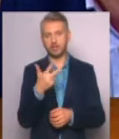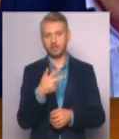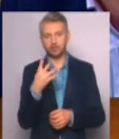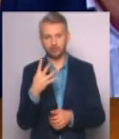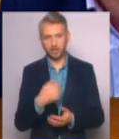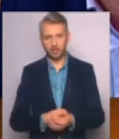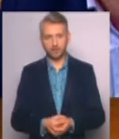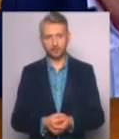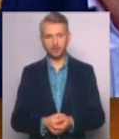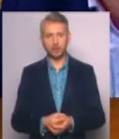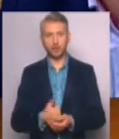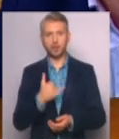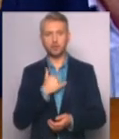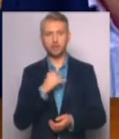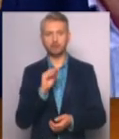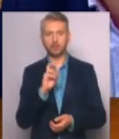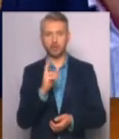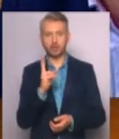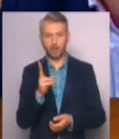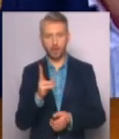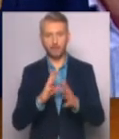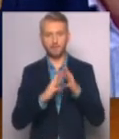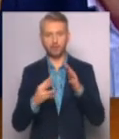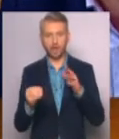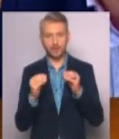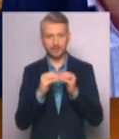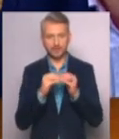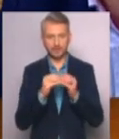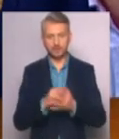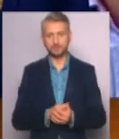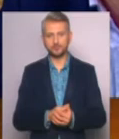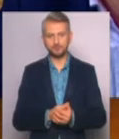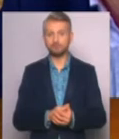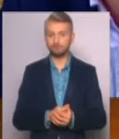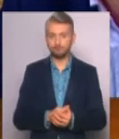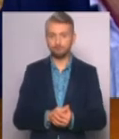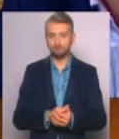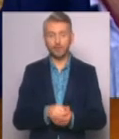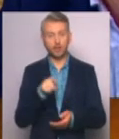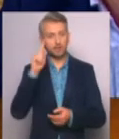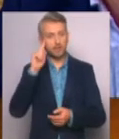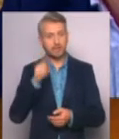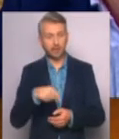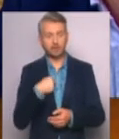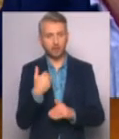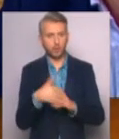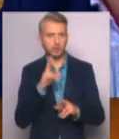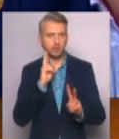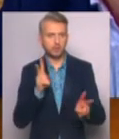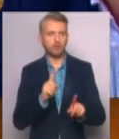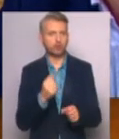34. Так. У нас ЖБК Винограда 10. Угу. Ви знаєте, я вже не знаю,